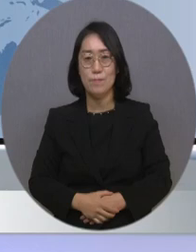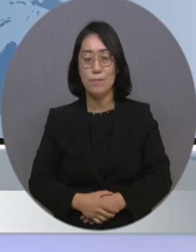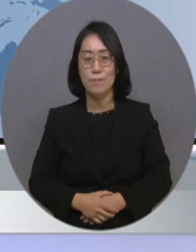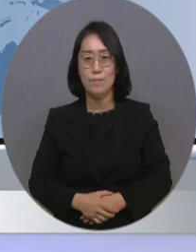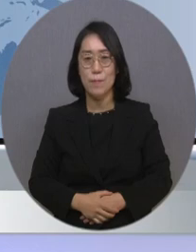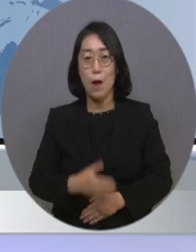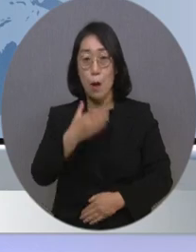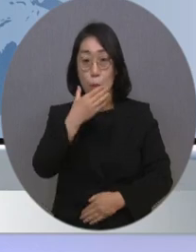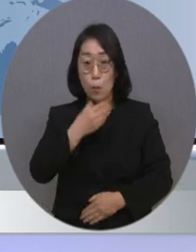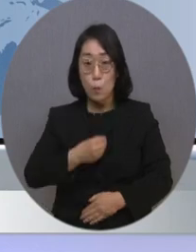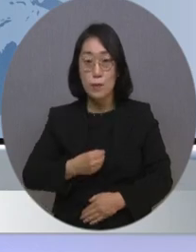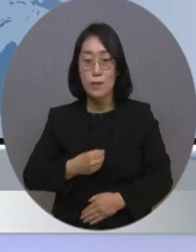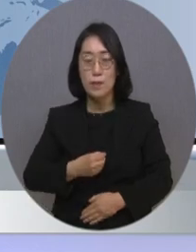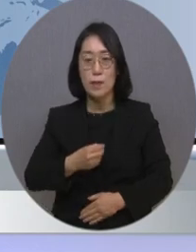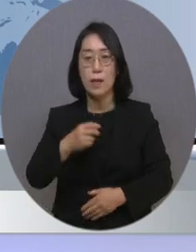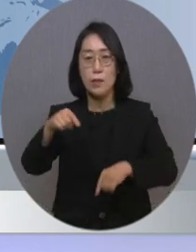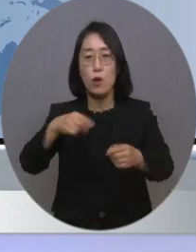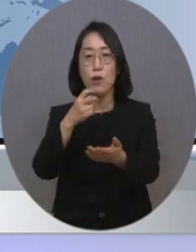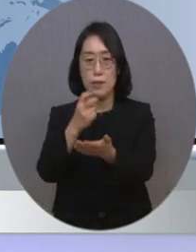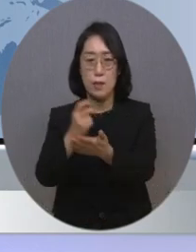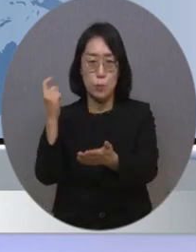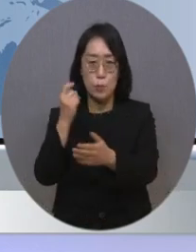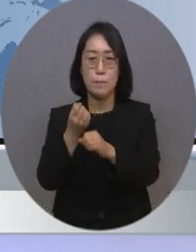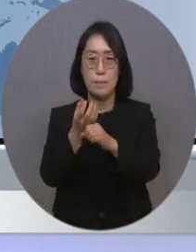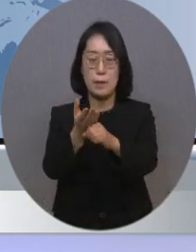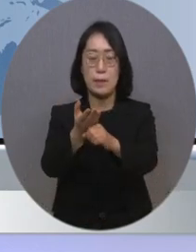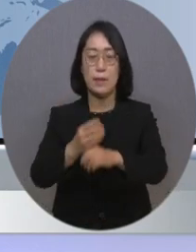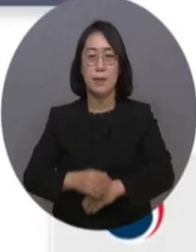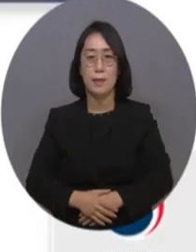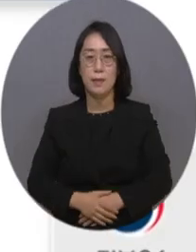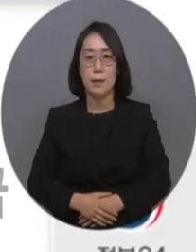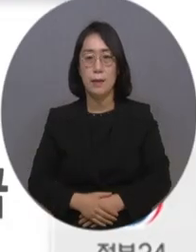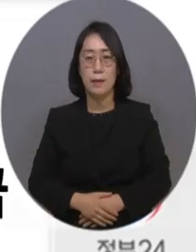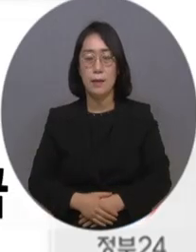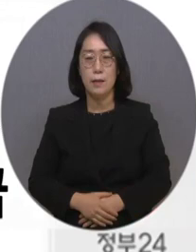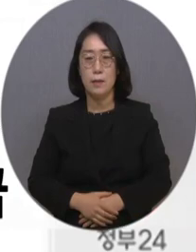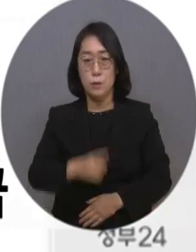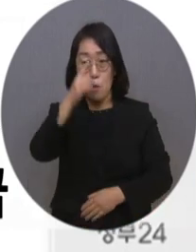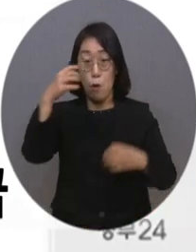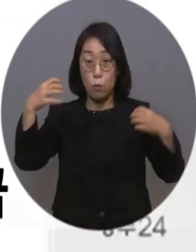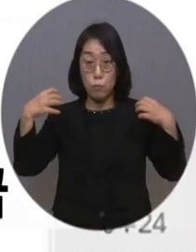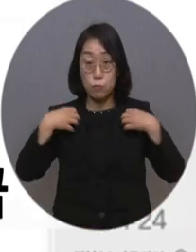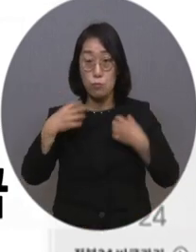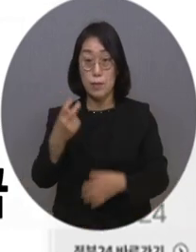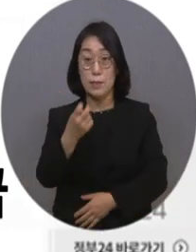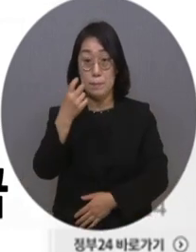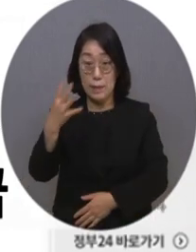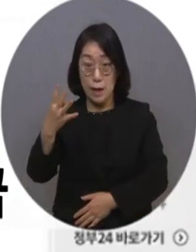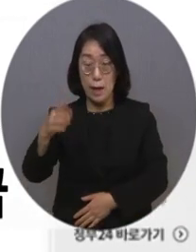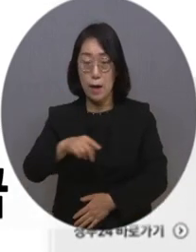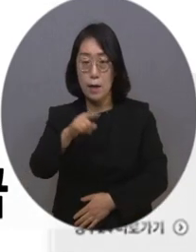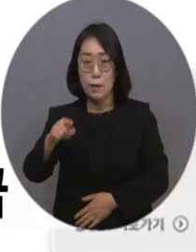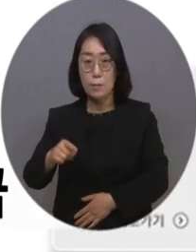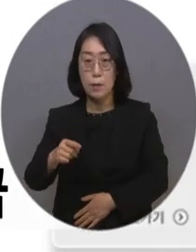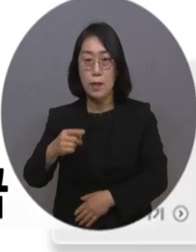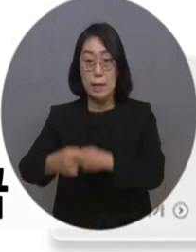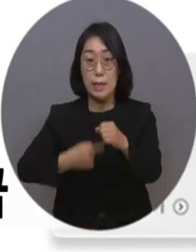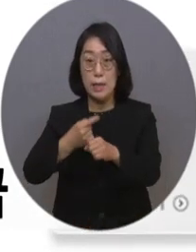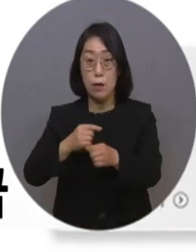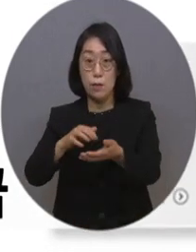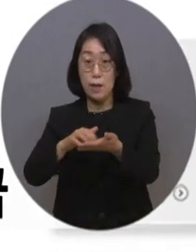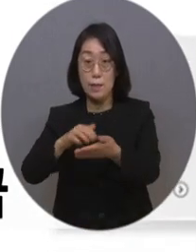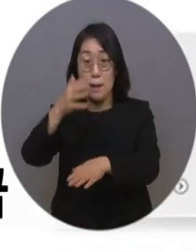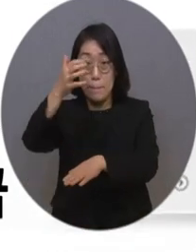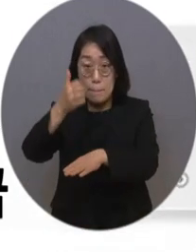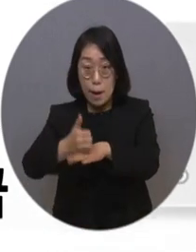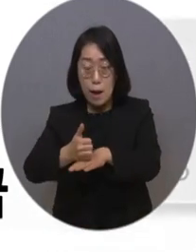이어서 복직의 정책 소식 만나보겠습니다 정부 24에서 2022년 귀속 연말정산에